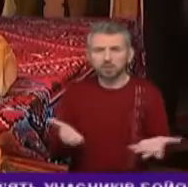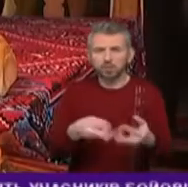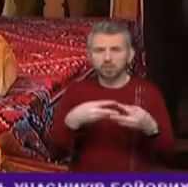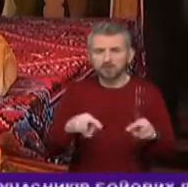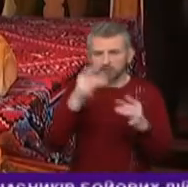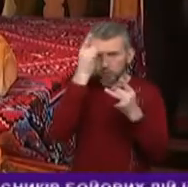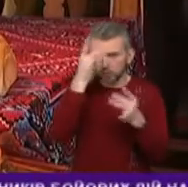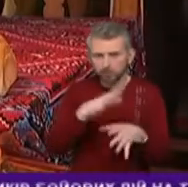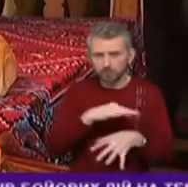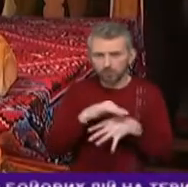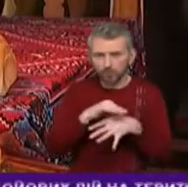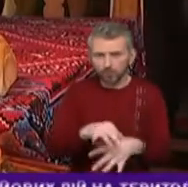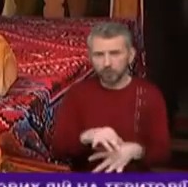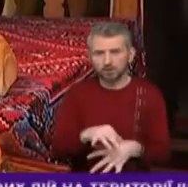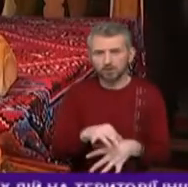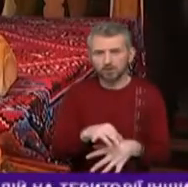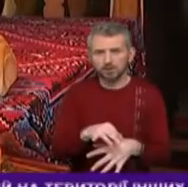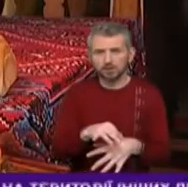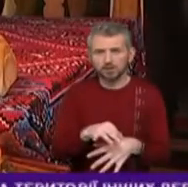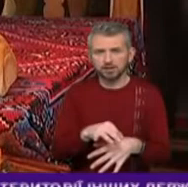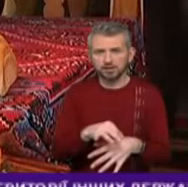Міністерство культури проводило в